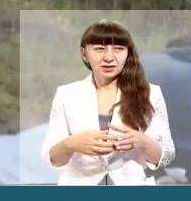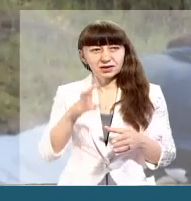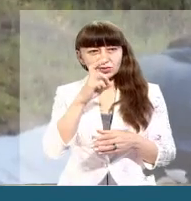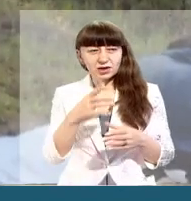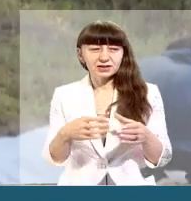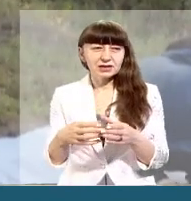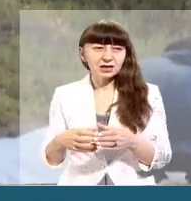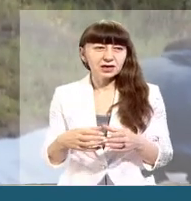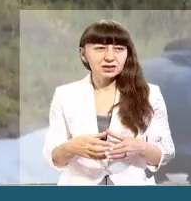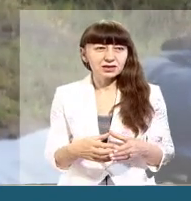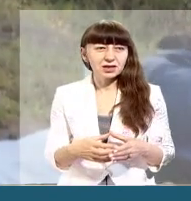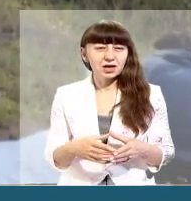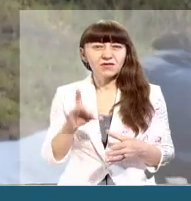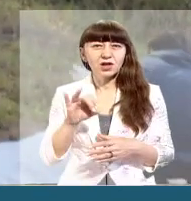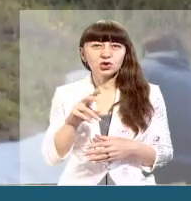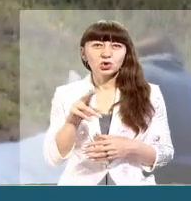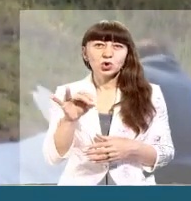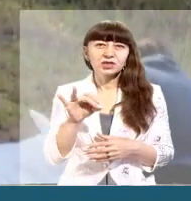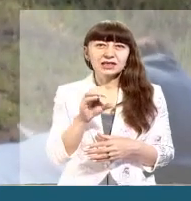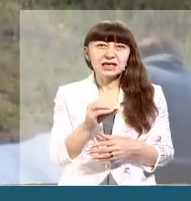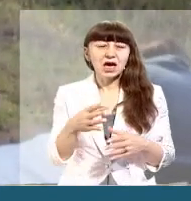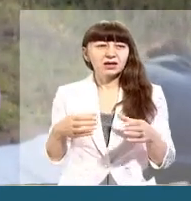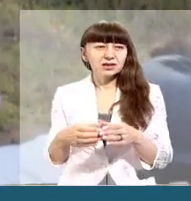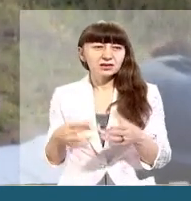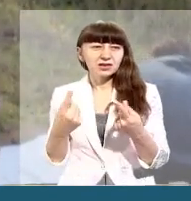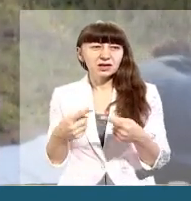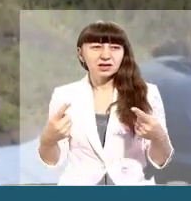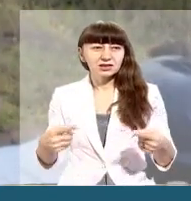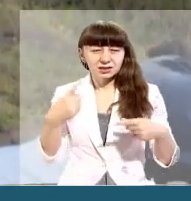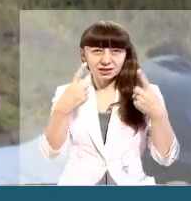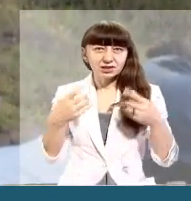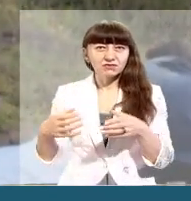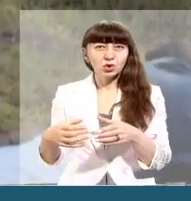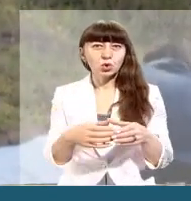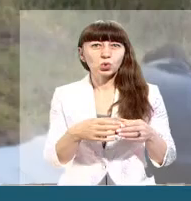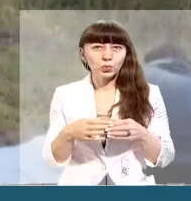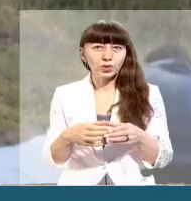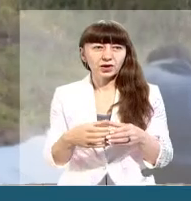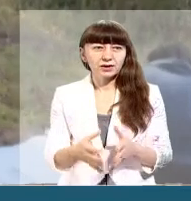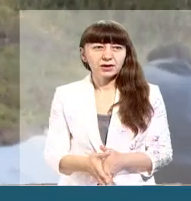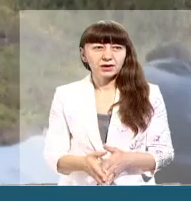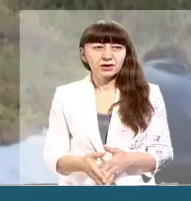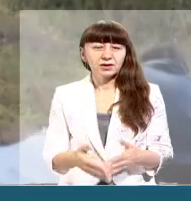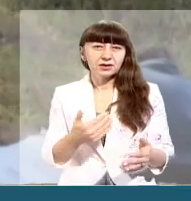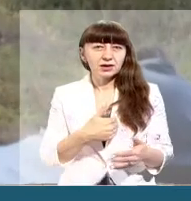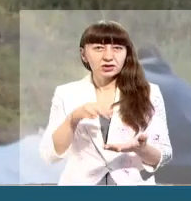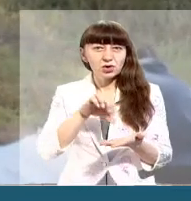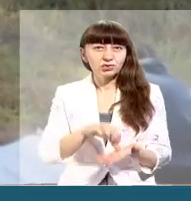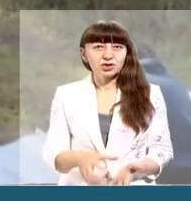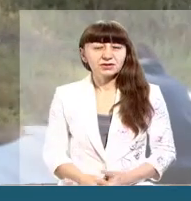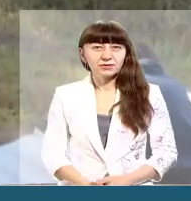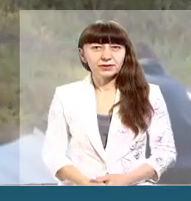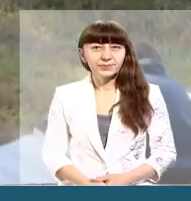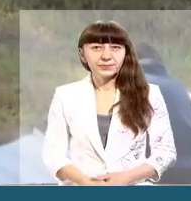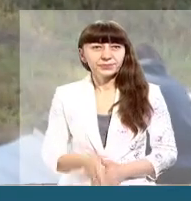государственные организации, волонтерские организации и различные инициативные группы, которые изъявили принять участие. У